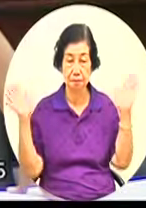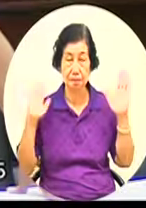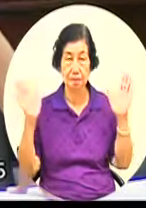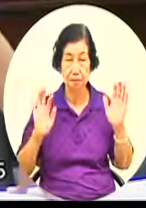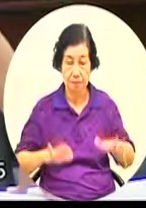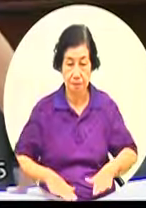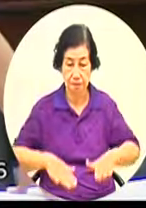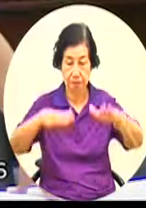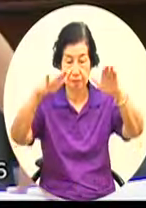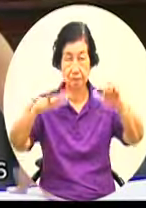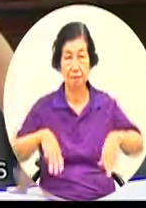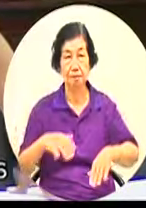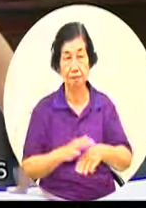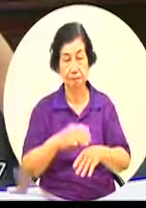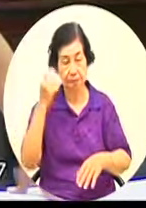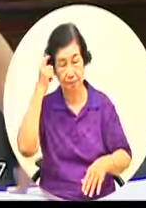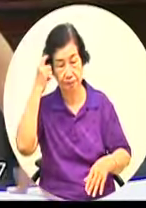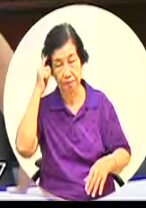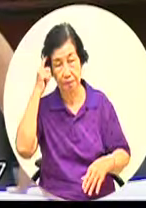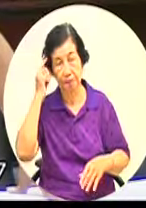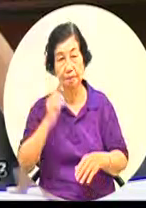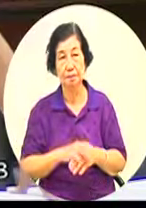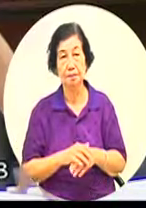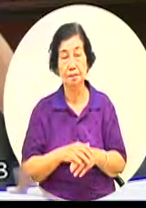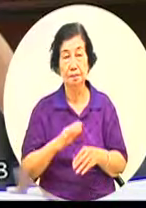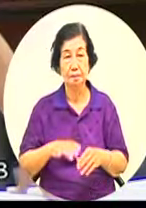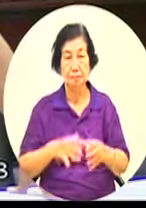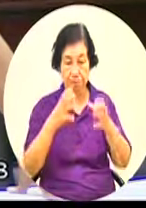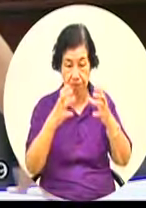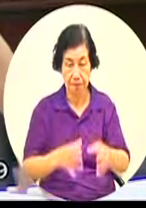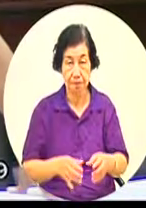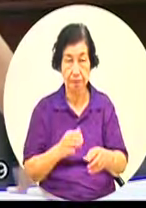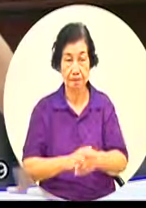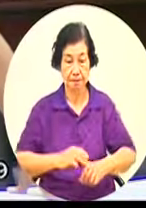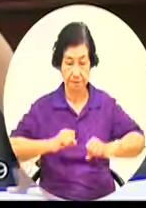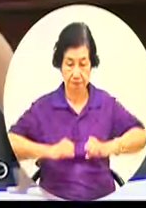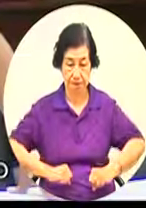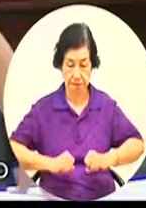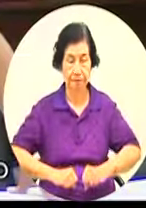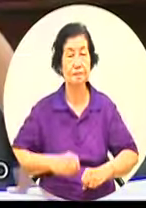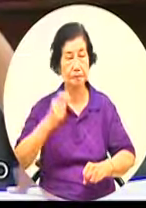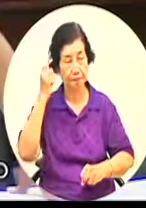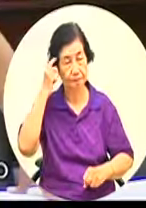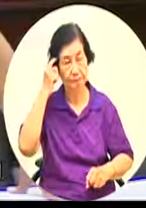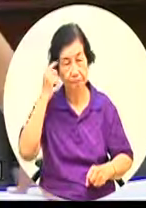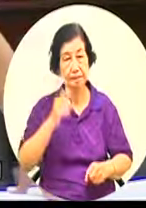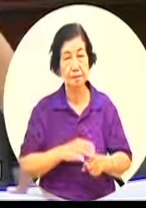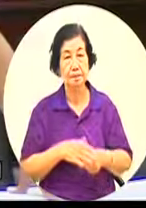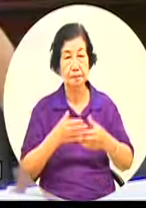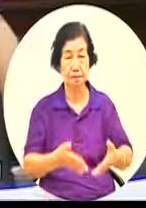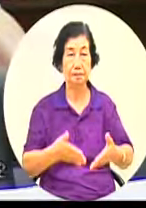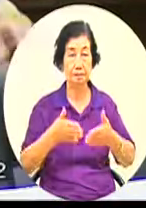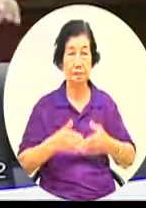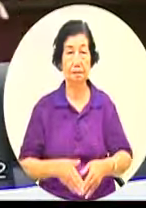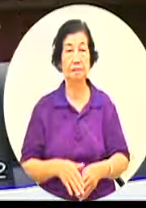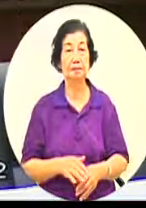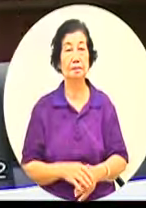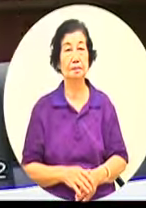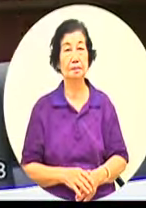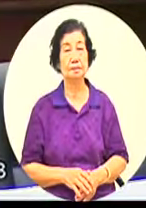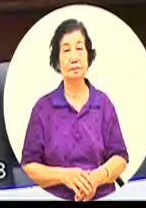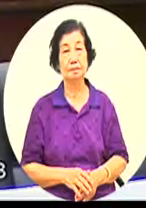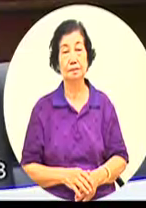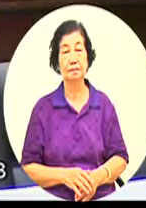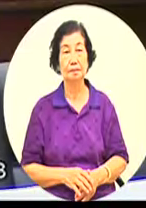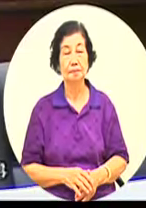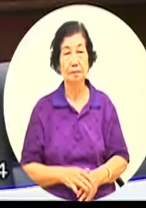我觉得在他的脑海里面很小就建立一个健康的观念是非常的重要。那我不知道现在健康